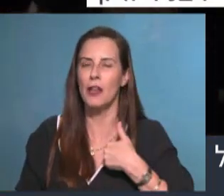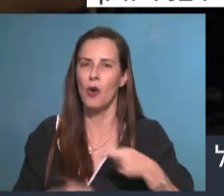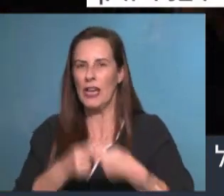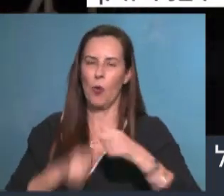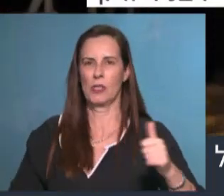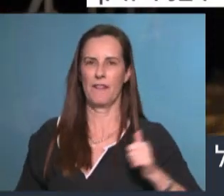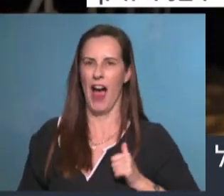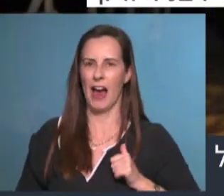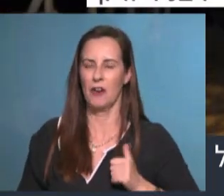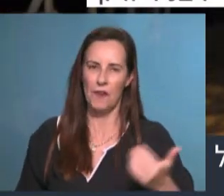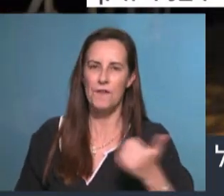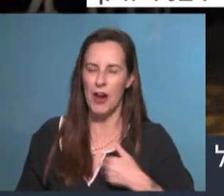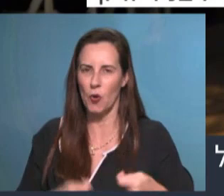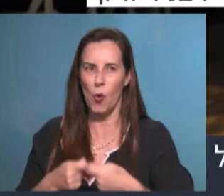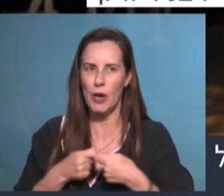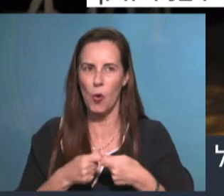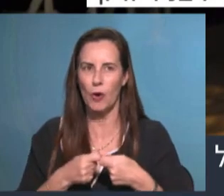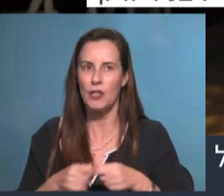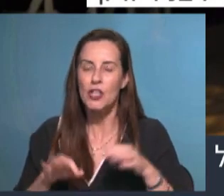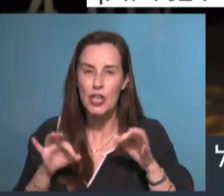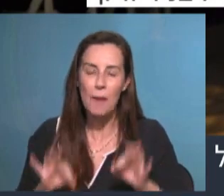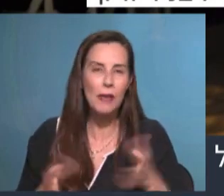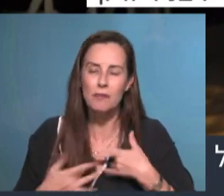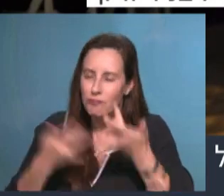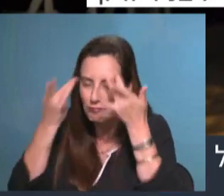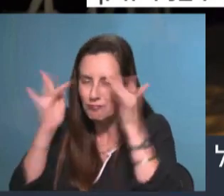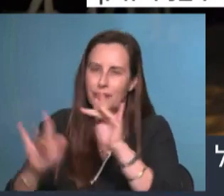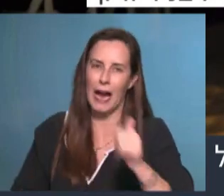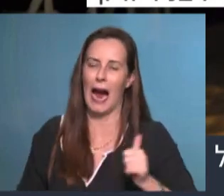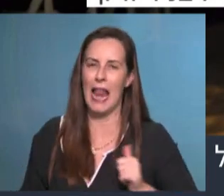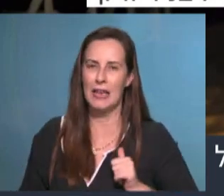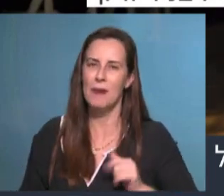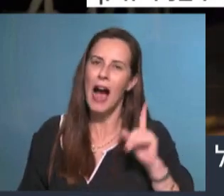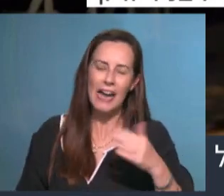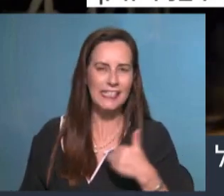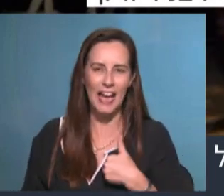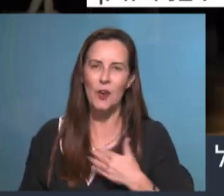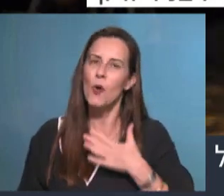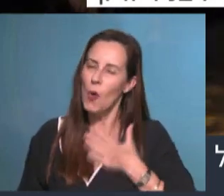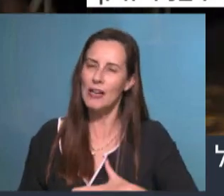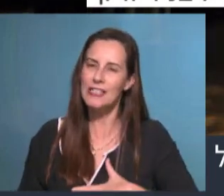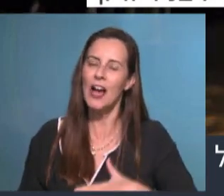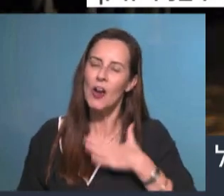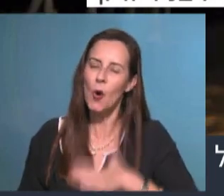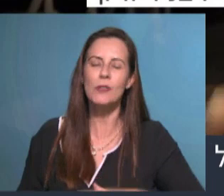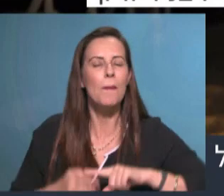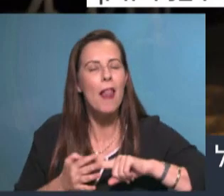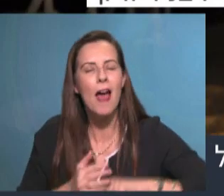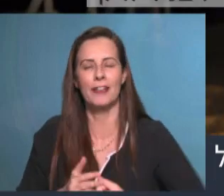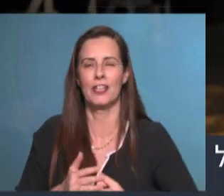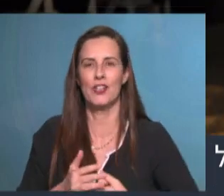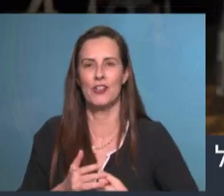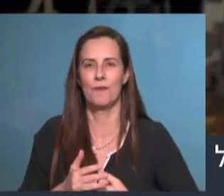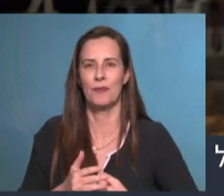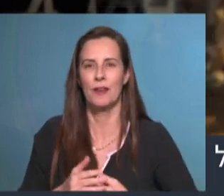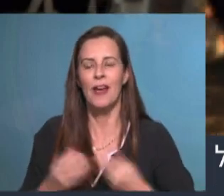ארגון צבאי ואנחנו ארגון שלמעשה דואג לחיילים. אז אנחנו רוצים להדגיש את